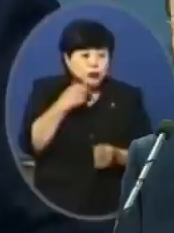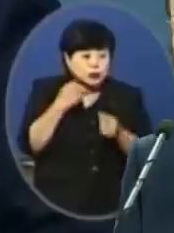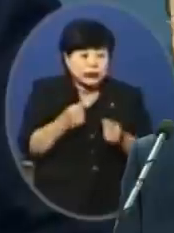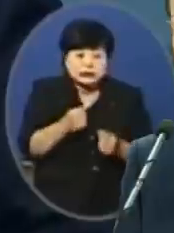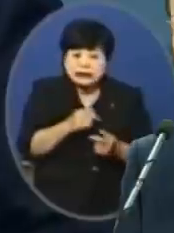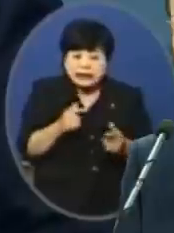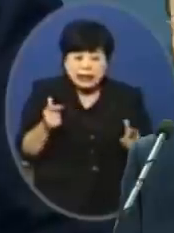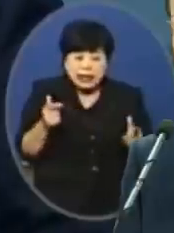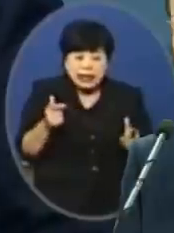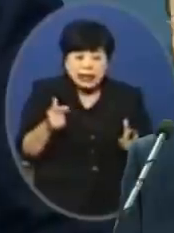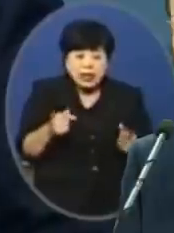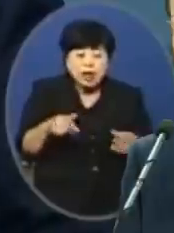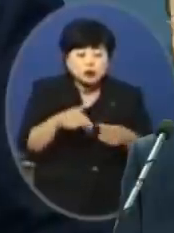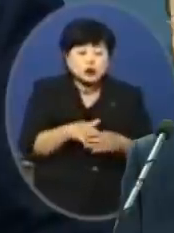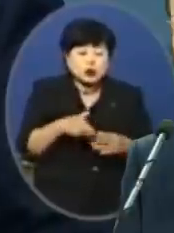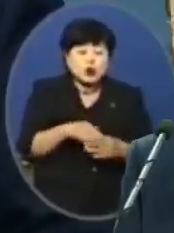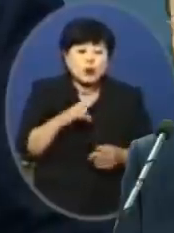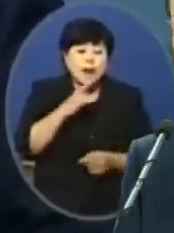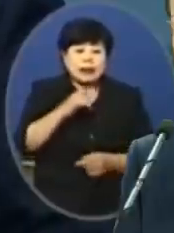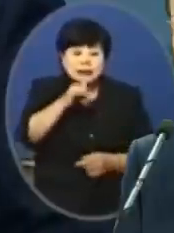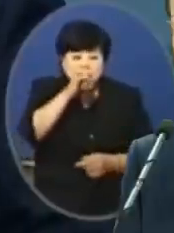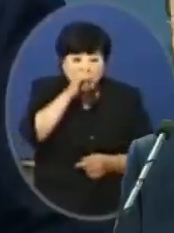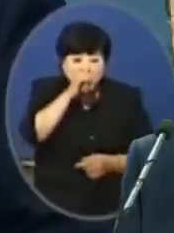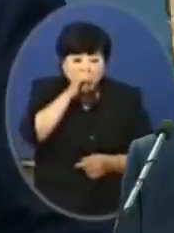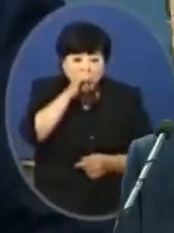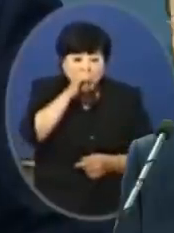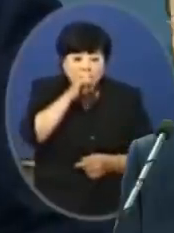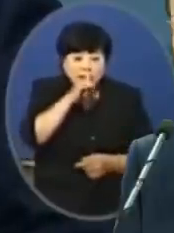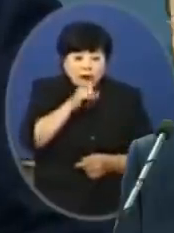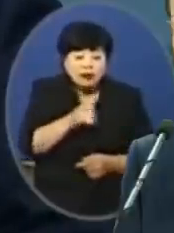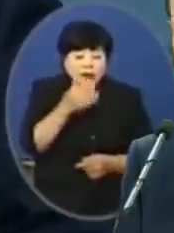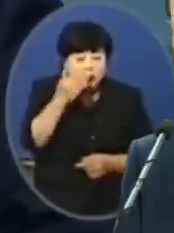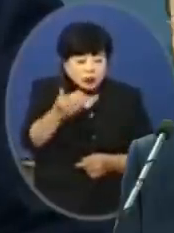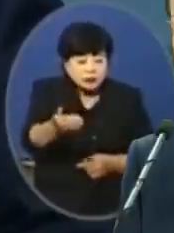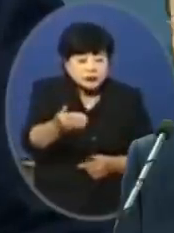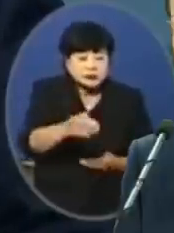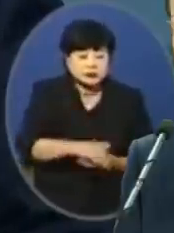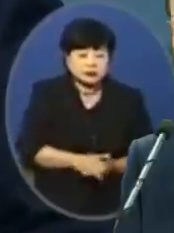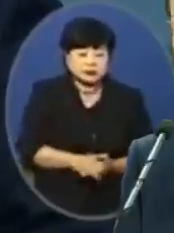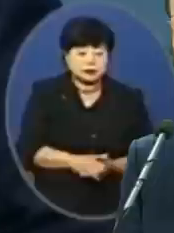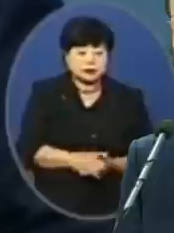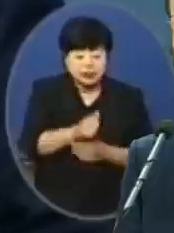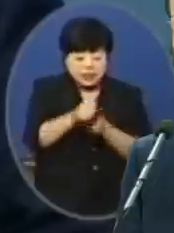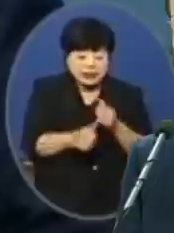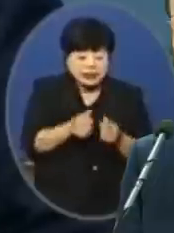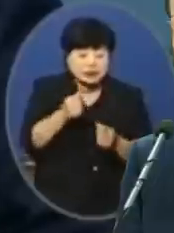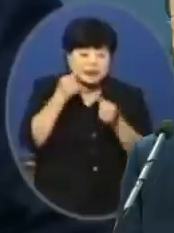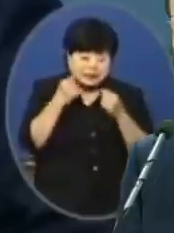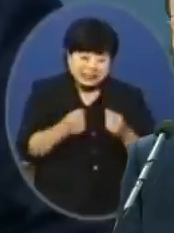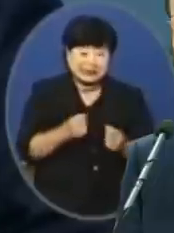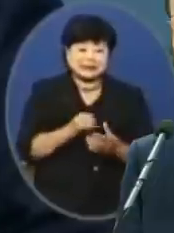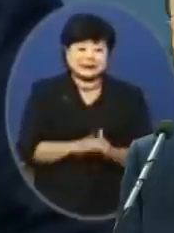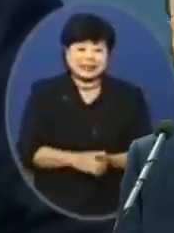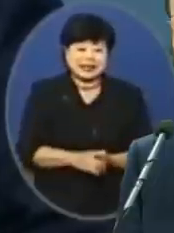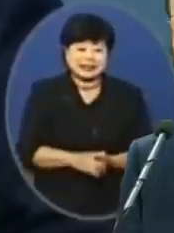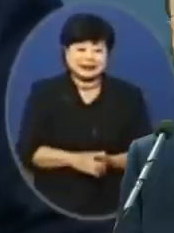살아계셔요. 종교만 있고. 그러나 여러분은 하나님이